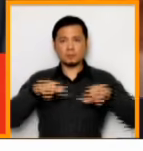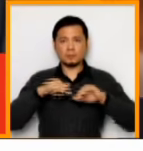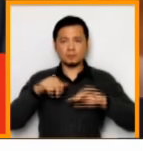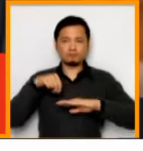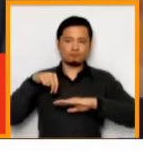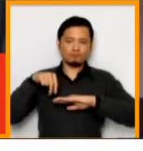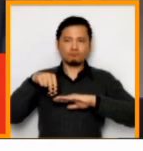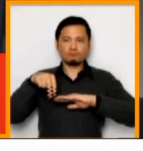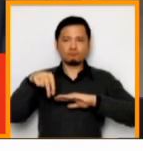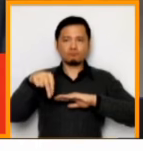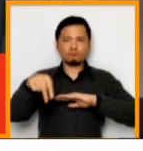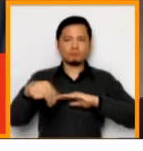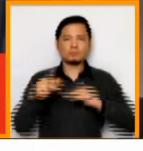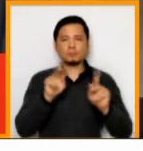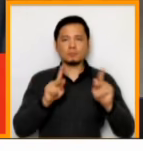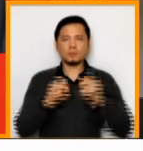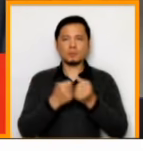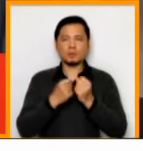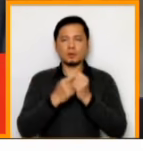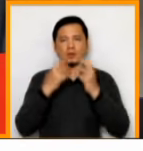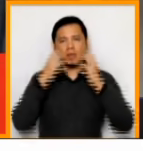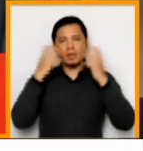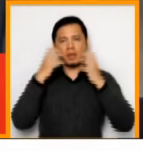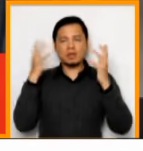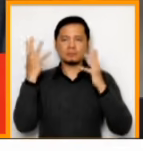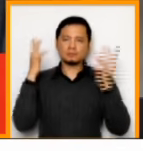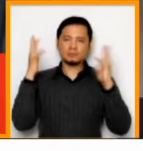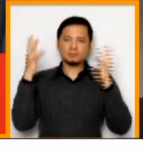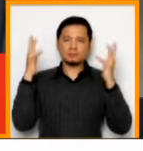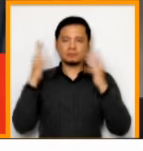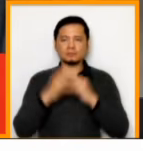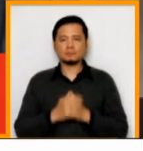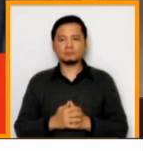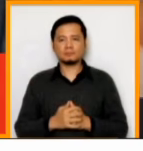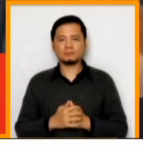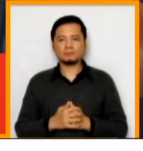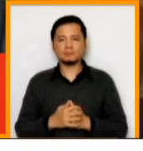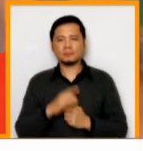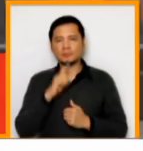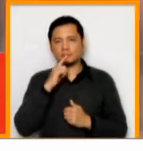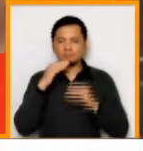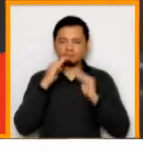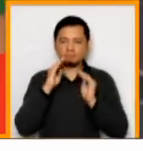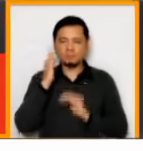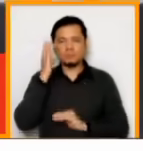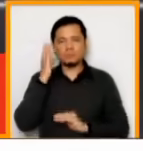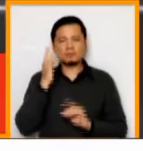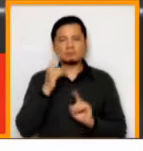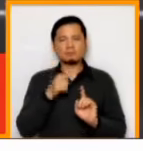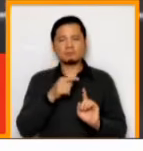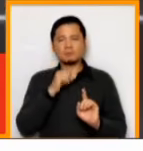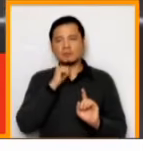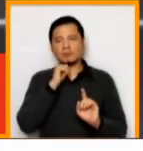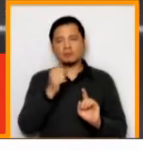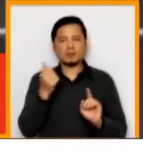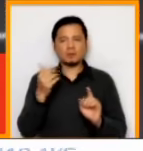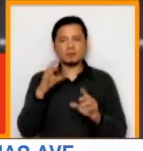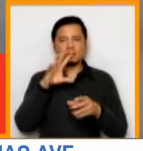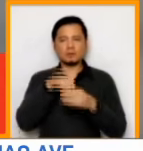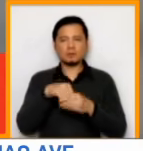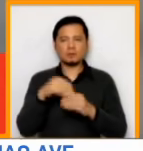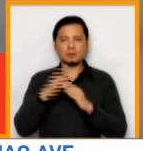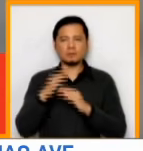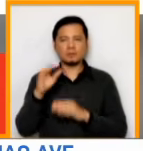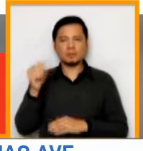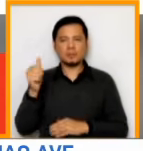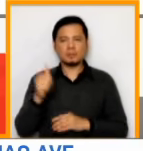my God! Ang ina ni Rabiya natulala naman ang hindi ito matawag sa top 10. Hindi man nakapasok sa top 10,